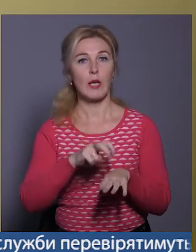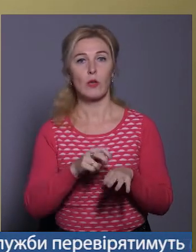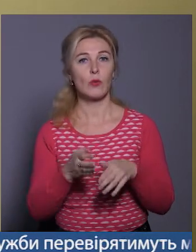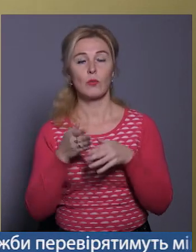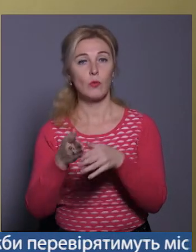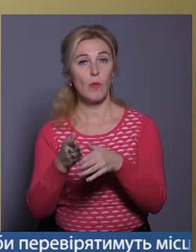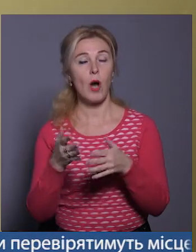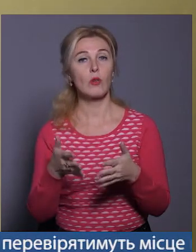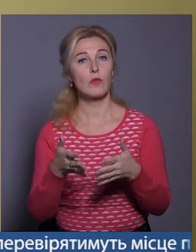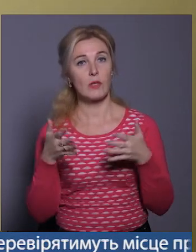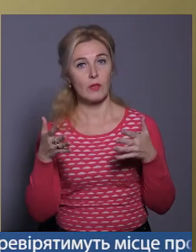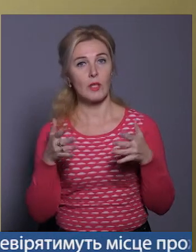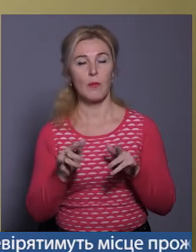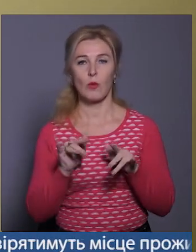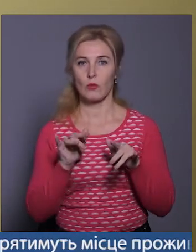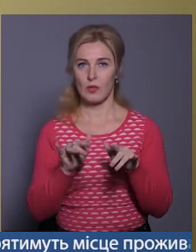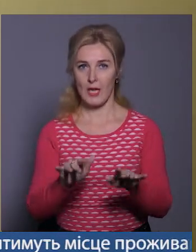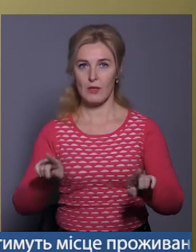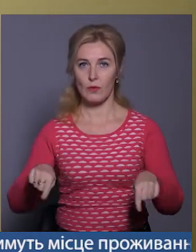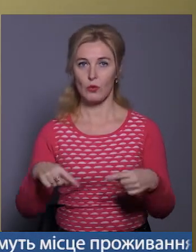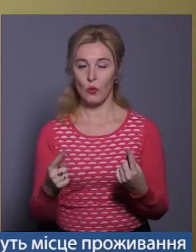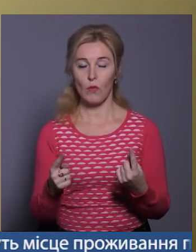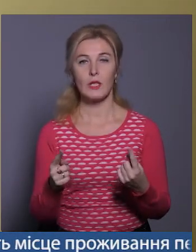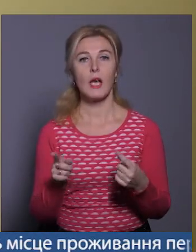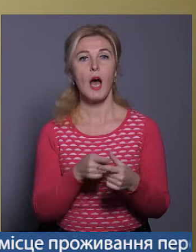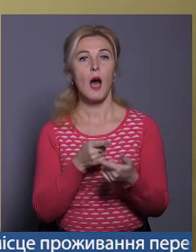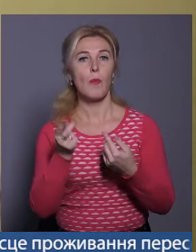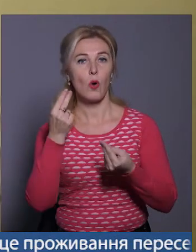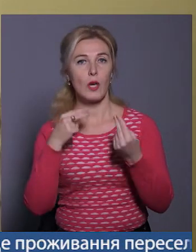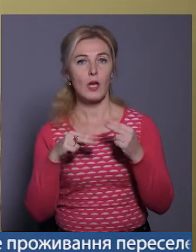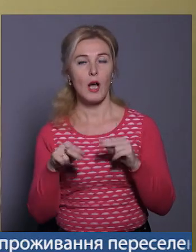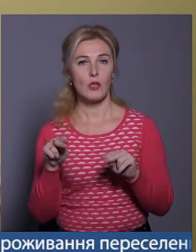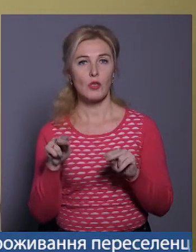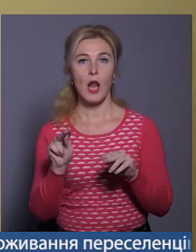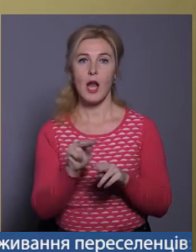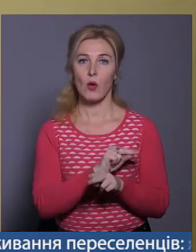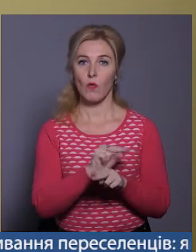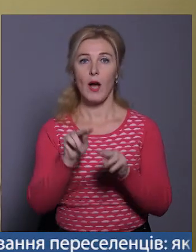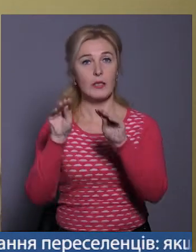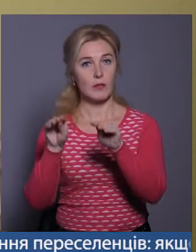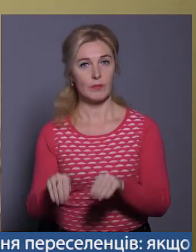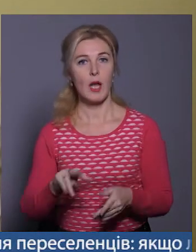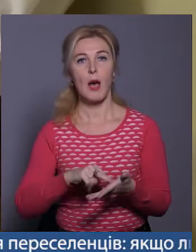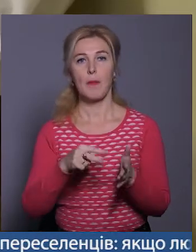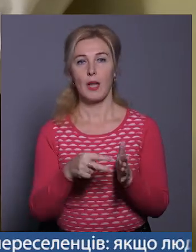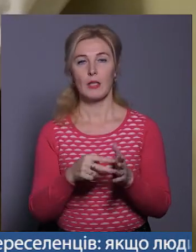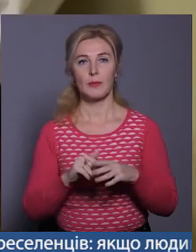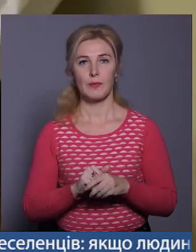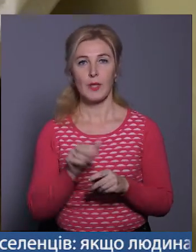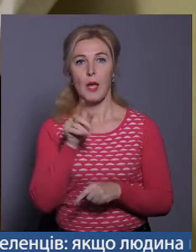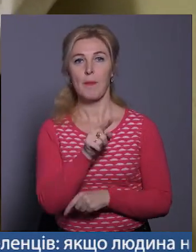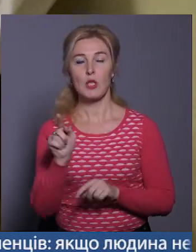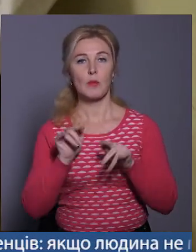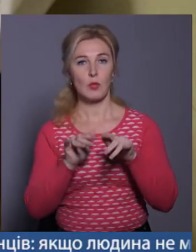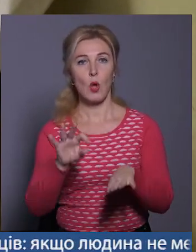встановити там процес відновлення чи краще лікування, план лікування скласти. Під час